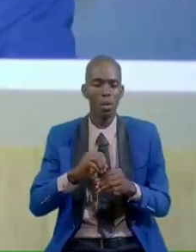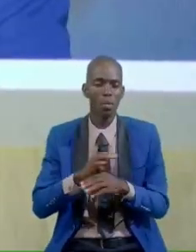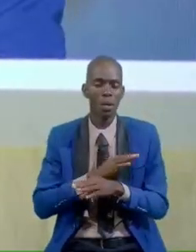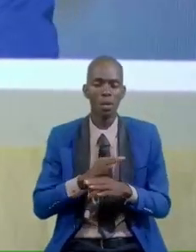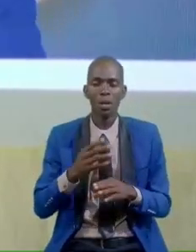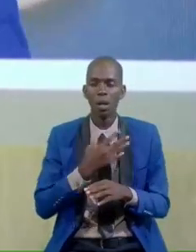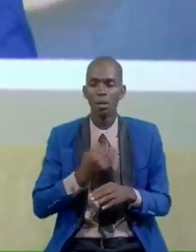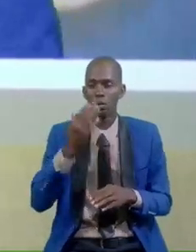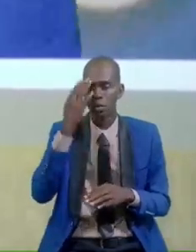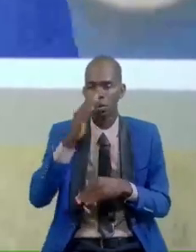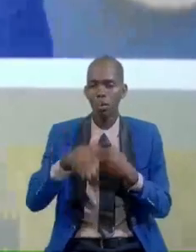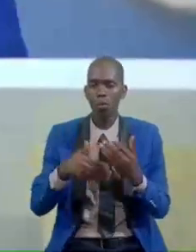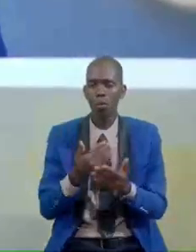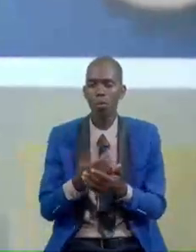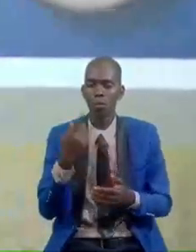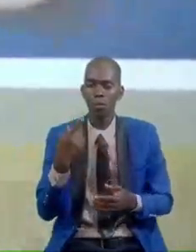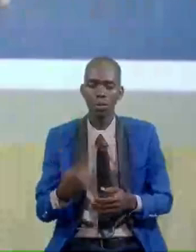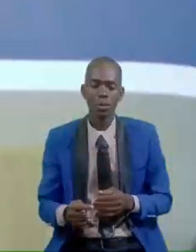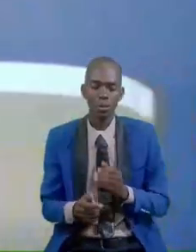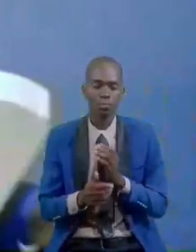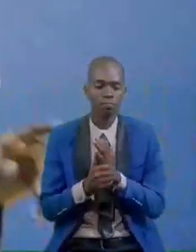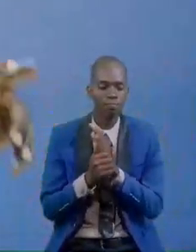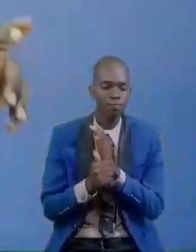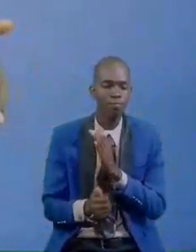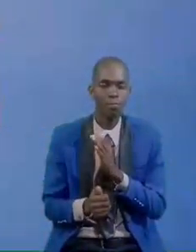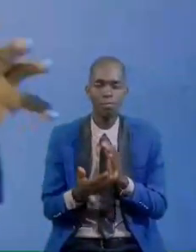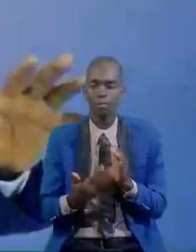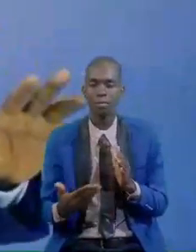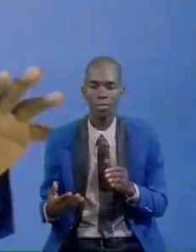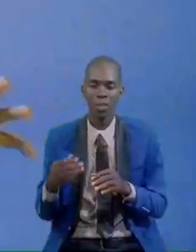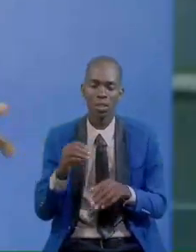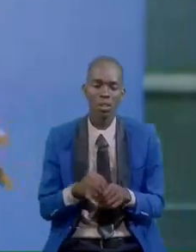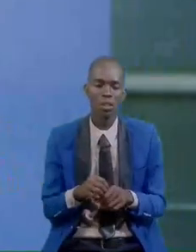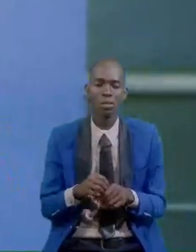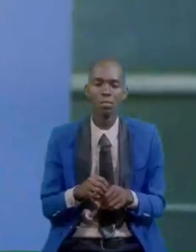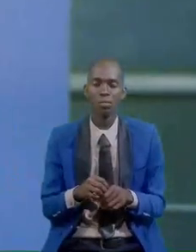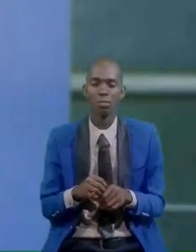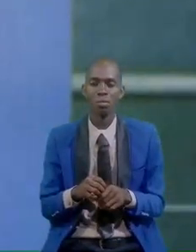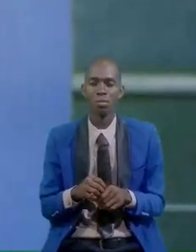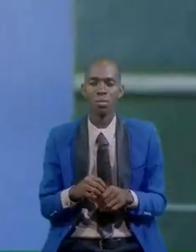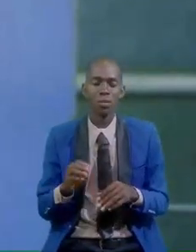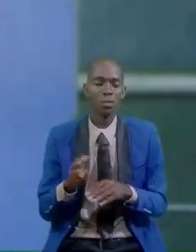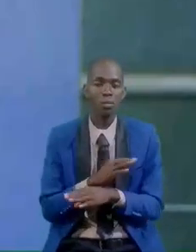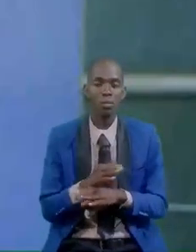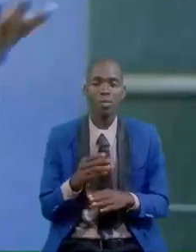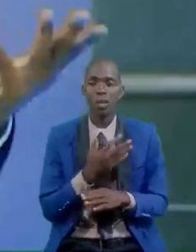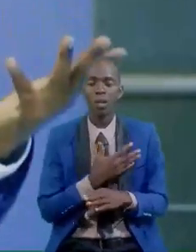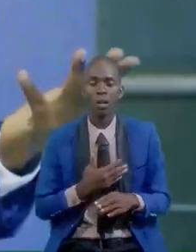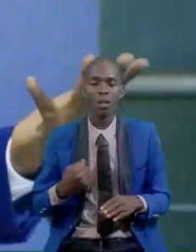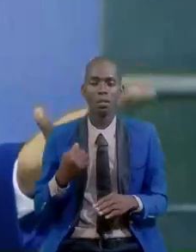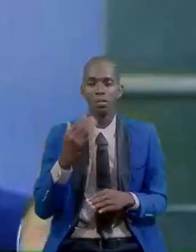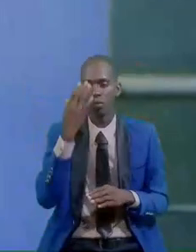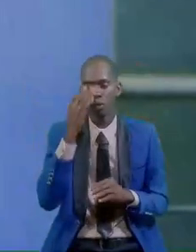Ils connaissent toutes les techniques et tout. Et ils ont qu'on fait des recherches. Ils savent comment les